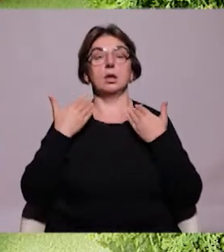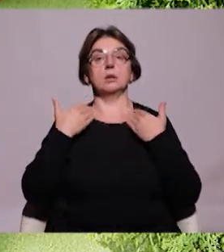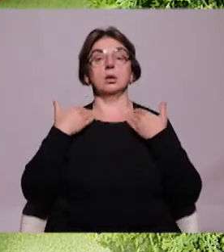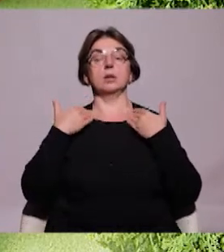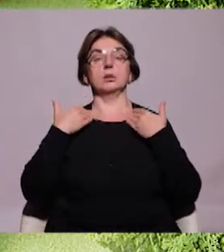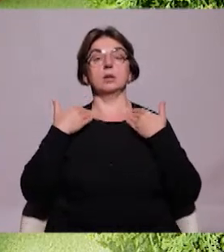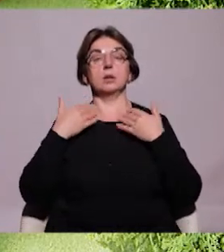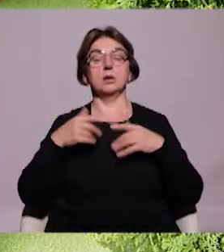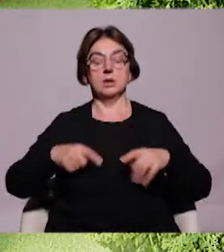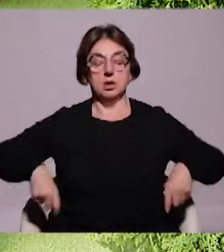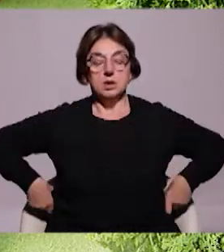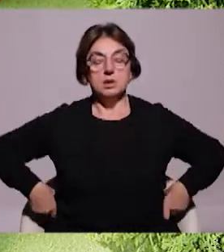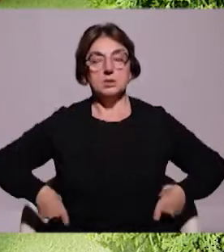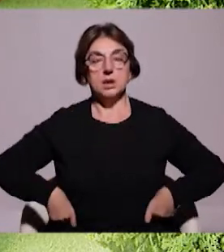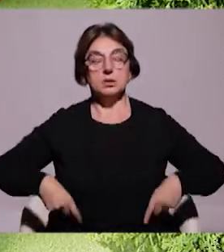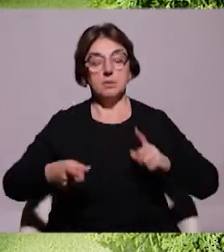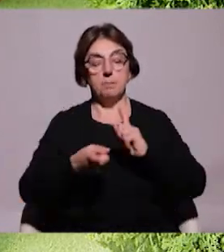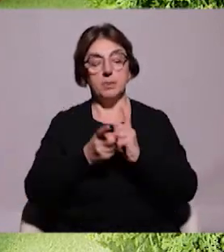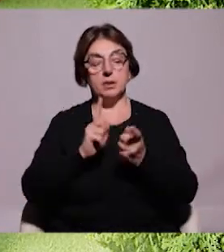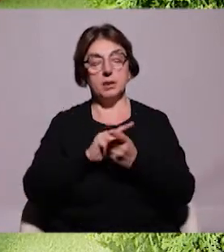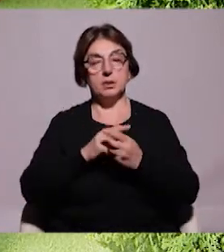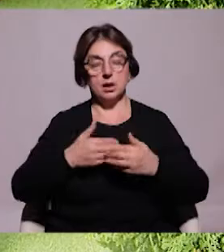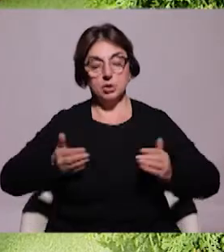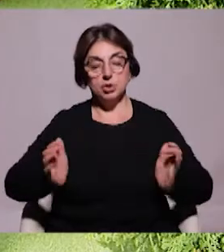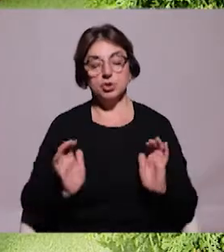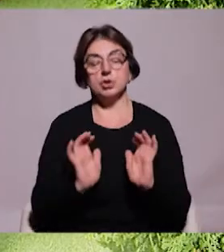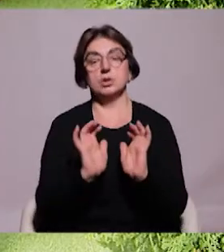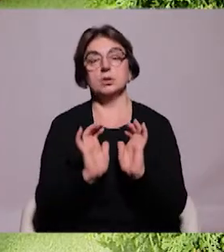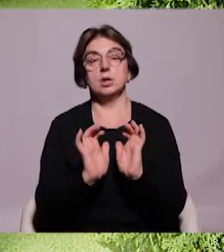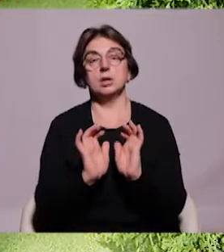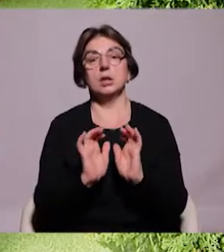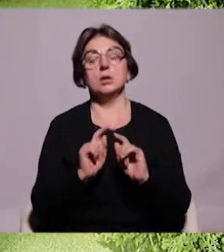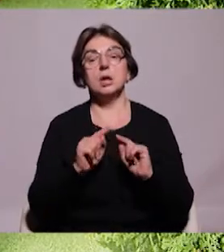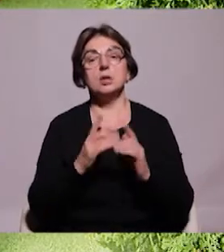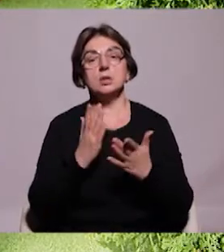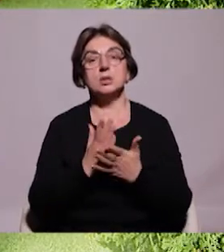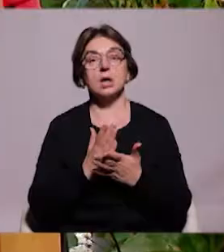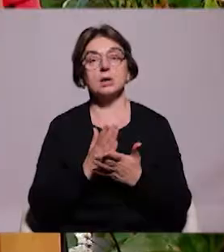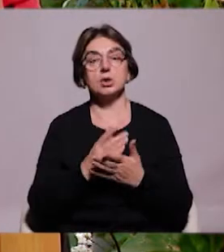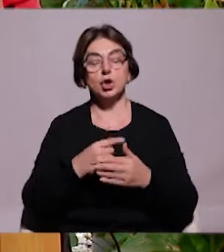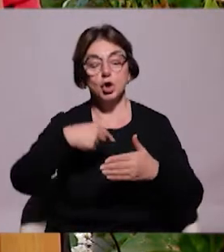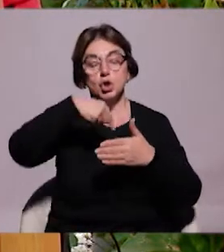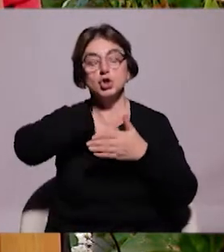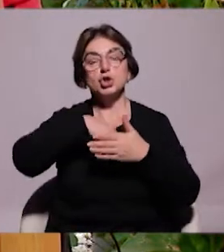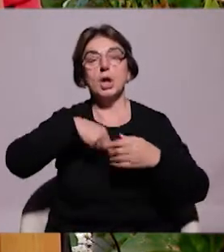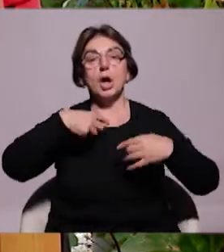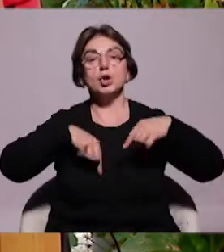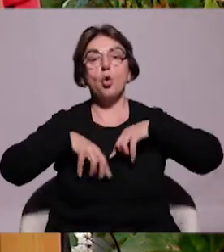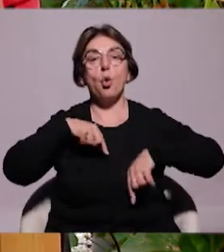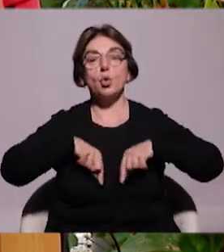ტანი, წელის განყოფილება პირიქით ზედმეტად შეზნექილია და ესეც რა თქმა უნდა შინაგანი